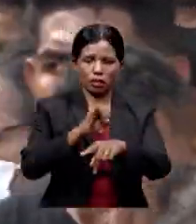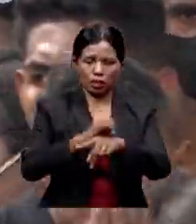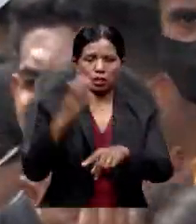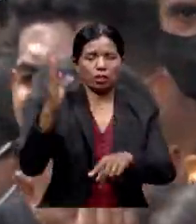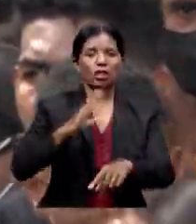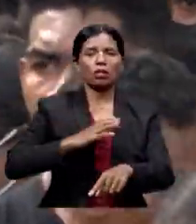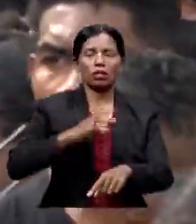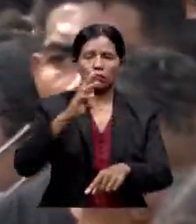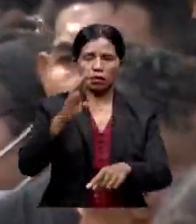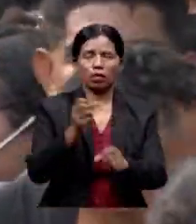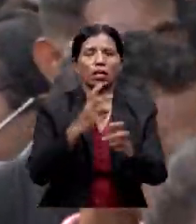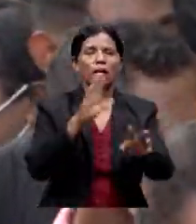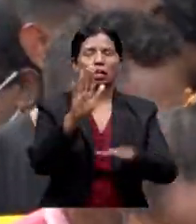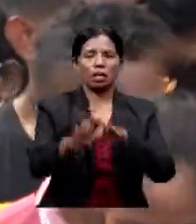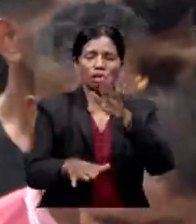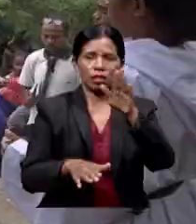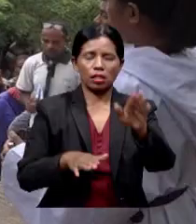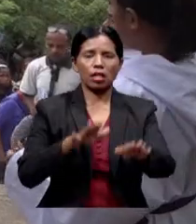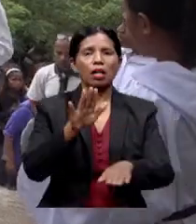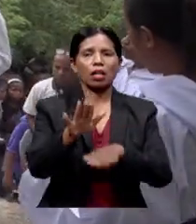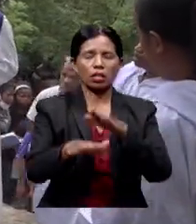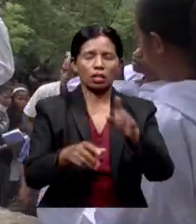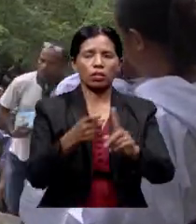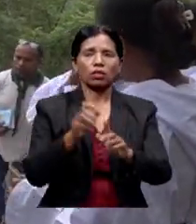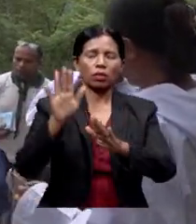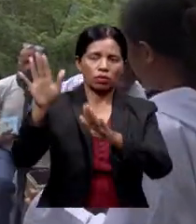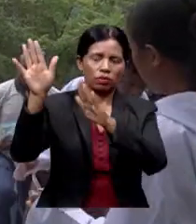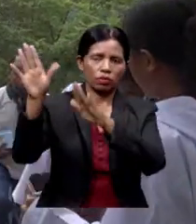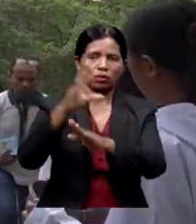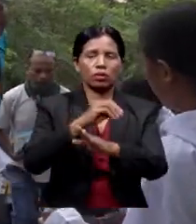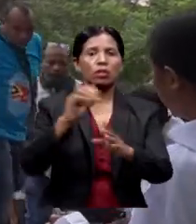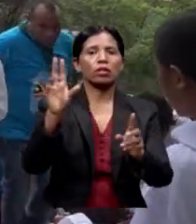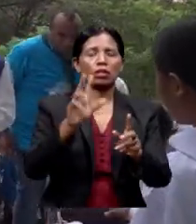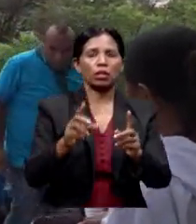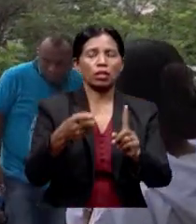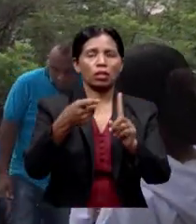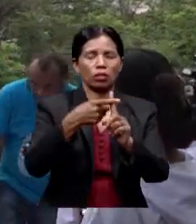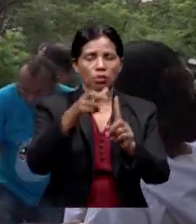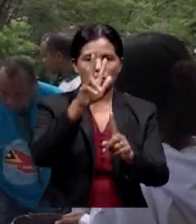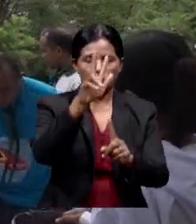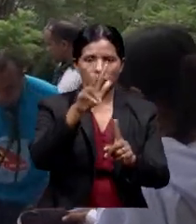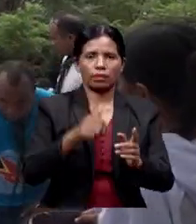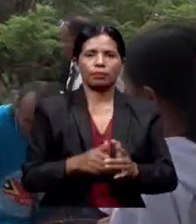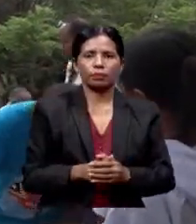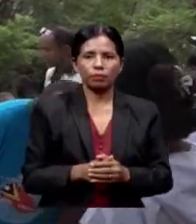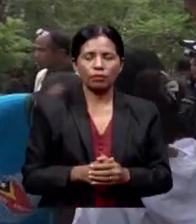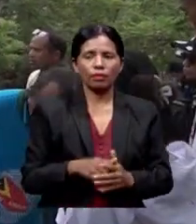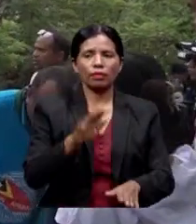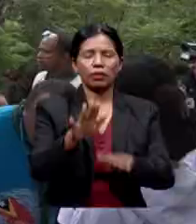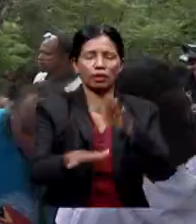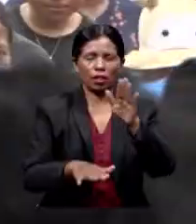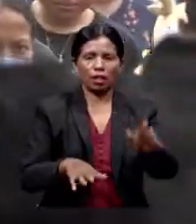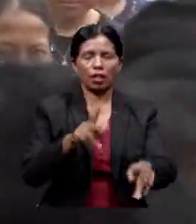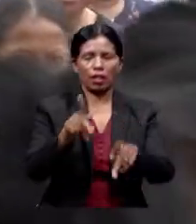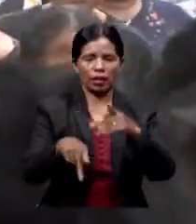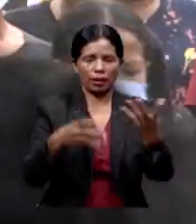Auxiliadora Comoro, halau via sacra husi gruta Golgota toya fo tutun cruz tolum. Mabe ban hira via sacra ne hahulao, sarane